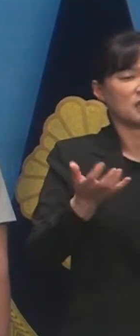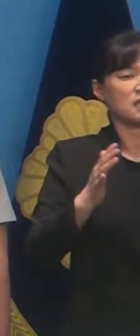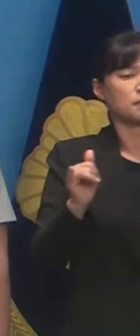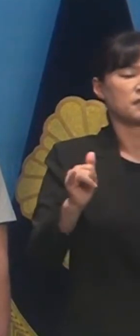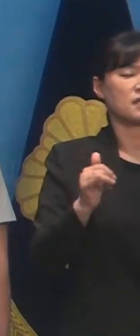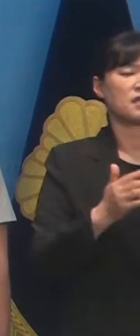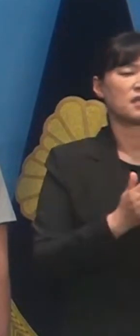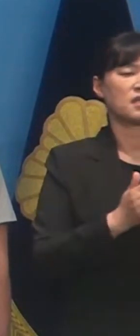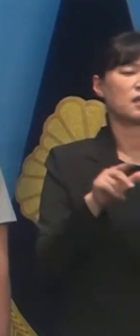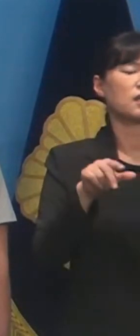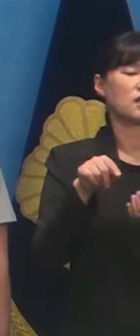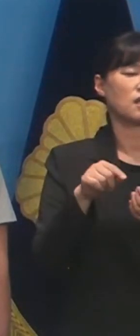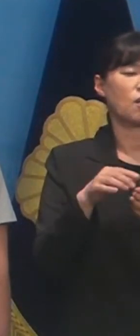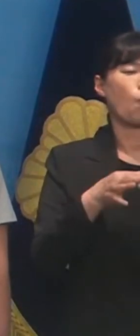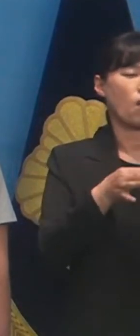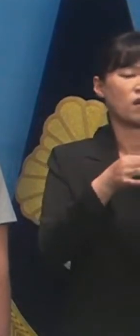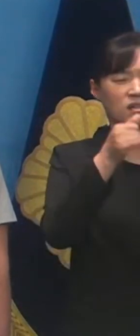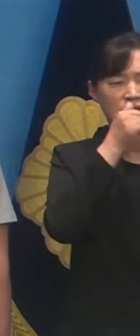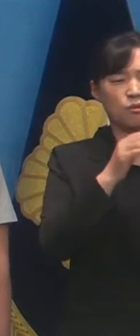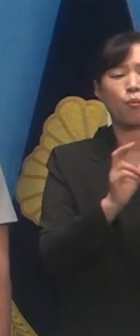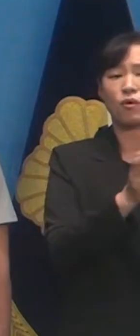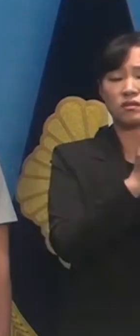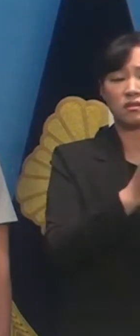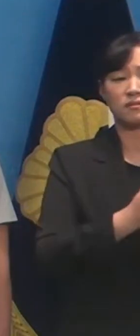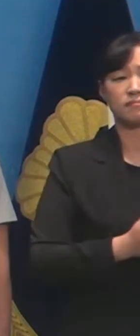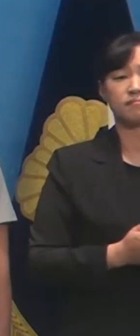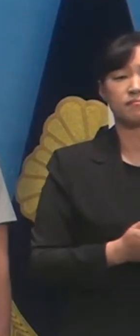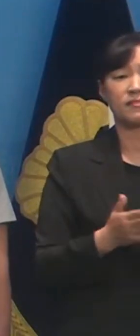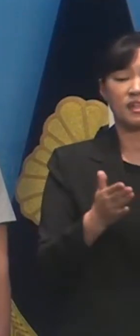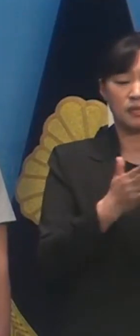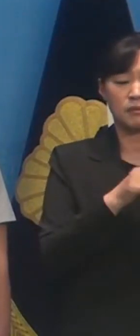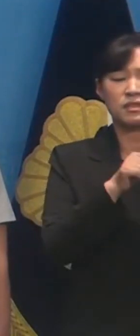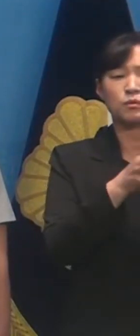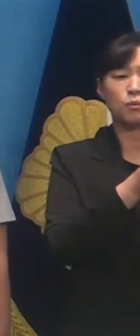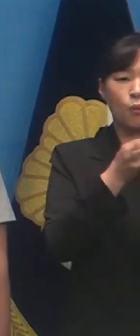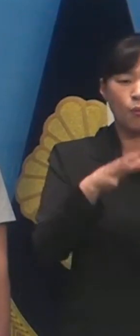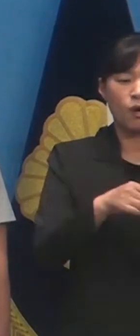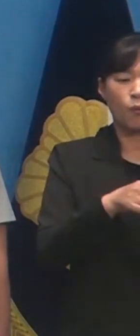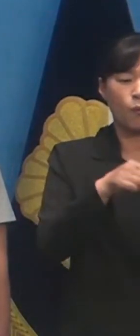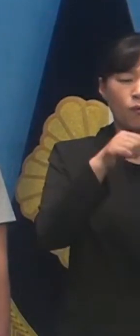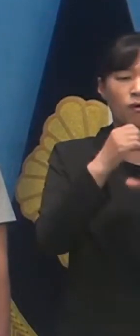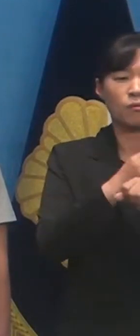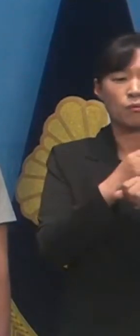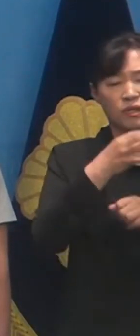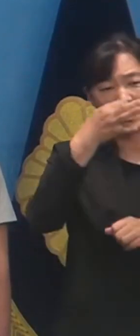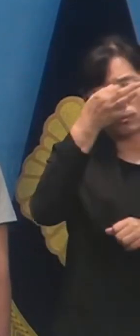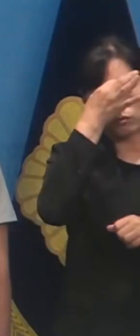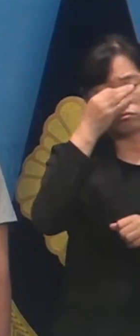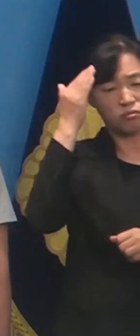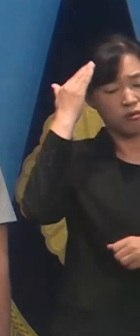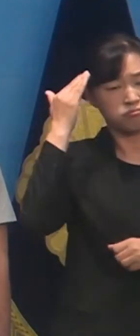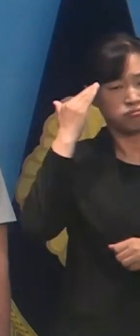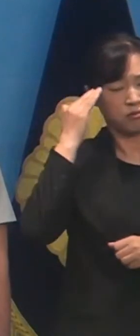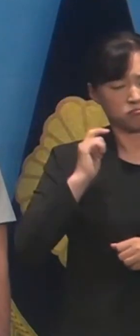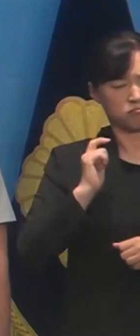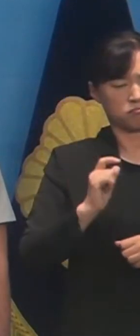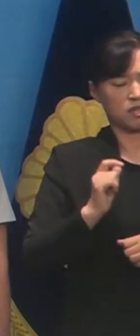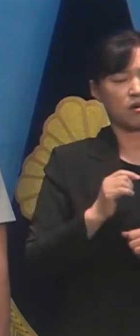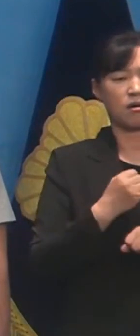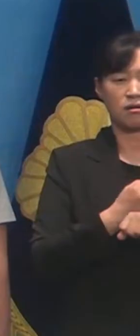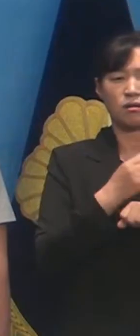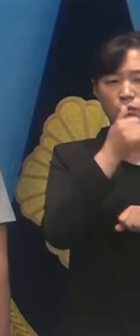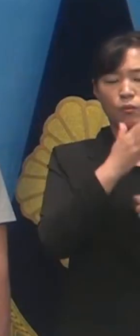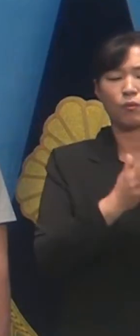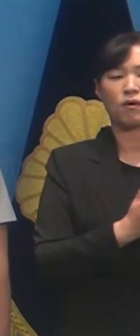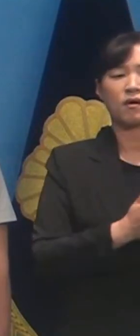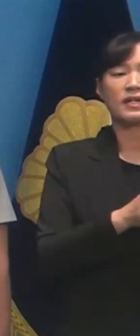고용에 영향을 미치고 있는 회사입니다. 당연히 그동안 회사의 고용과 기술이 국내에 튼튼하게 뿌리내리고